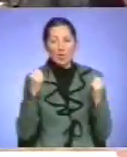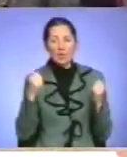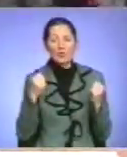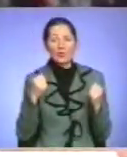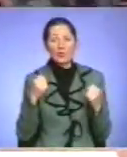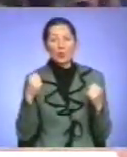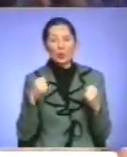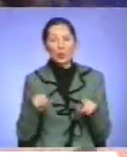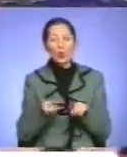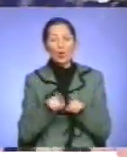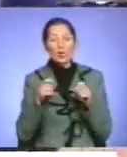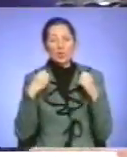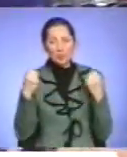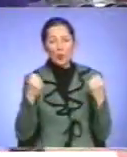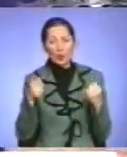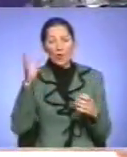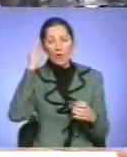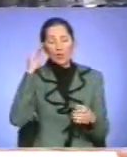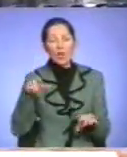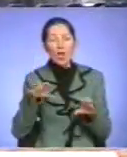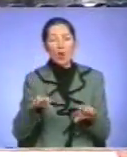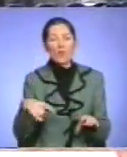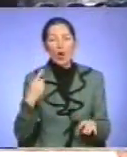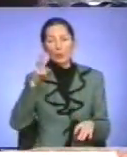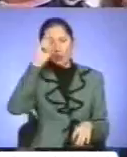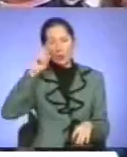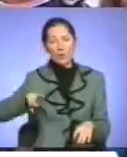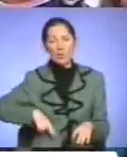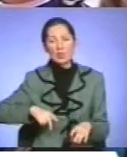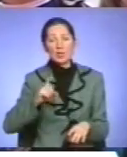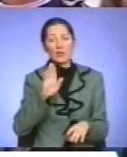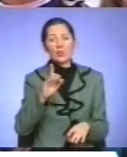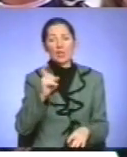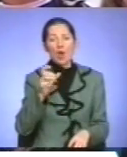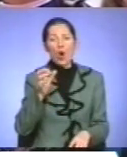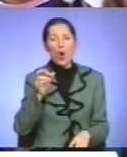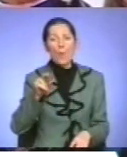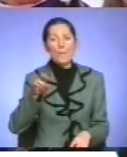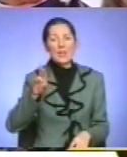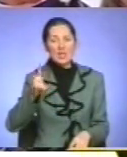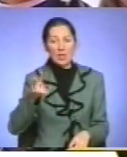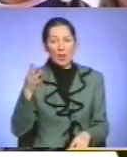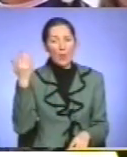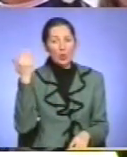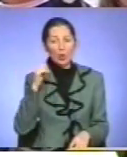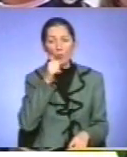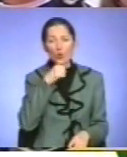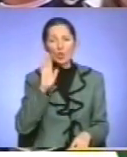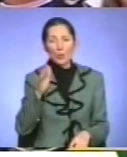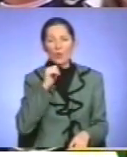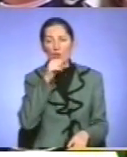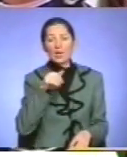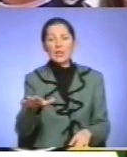спортом, вважає голова облдержадміністрації Валентин Хоптян. У році був рік стадіонів, ми практично